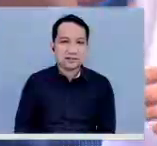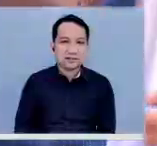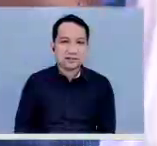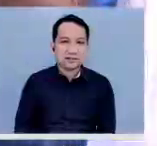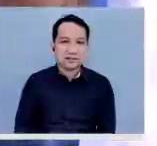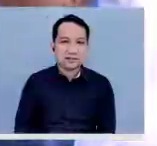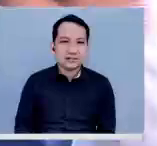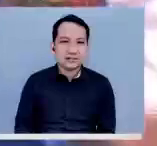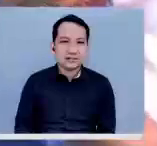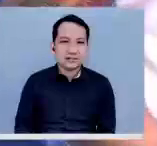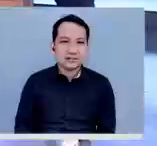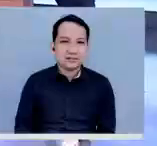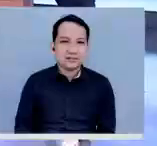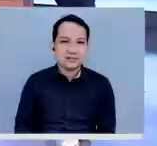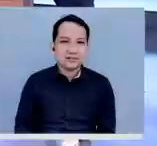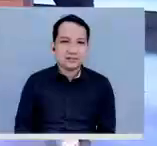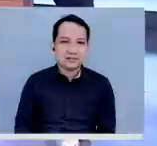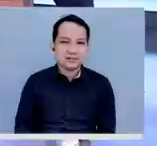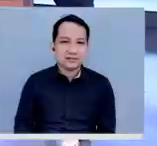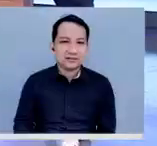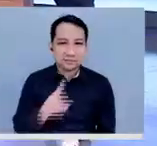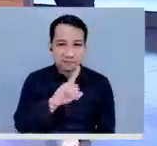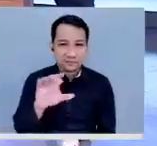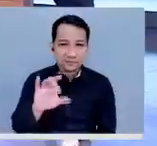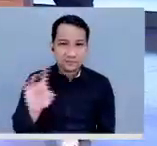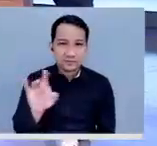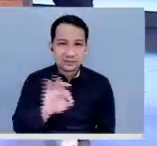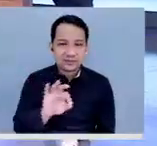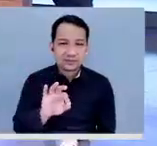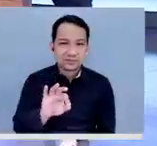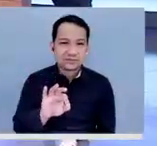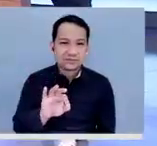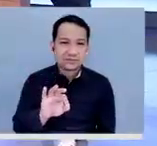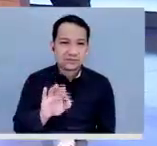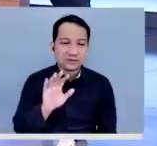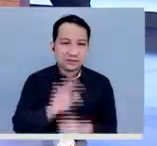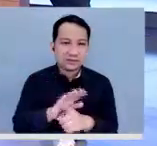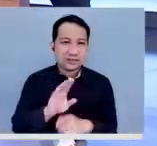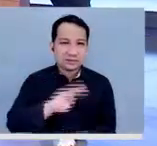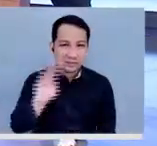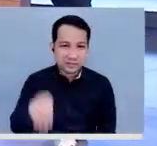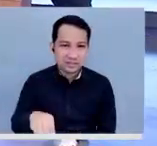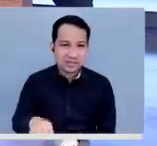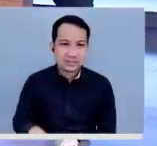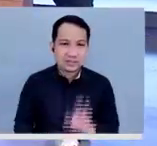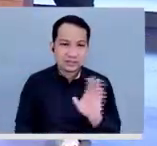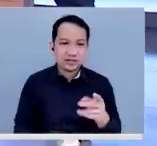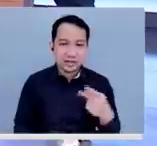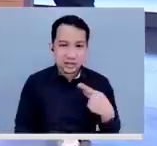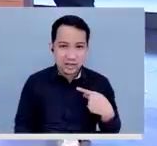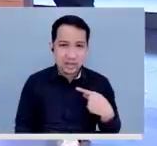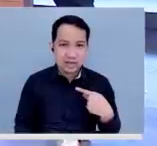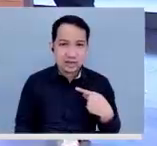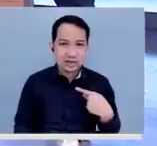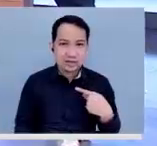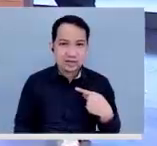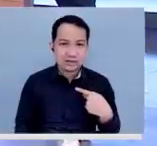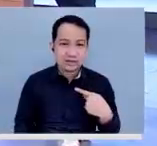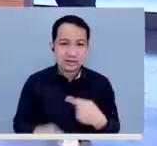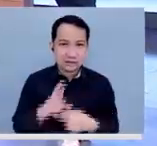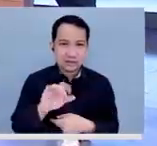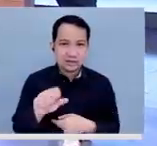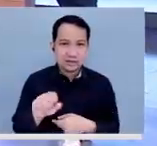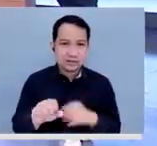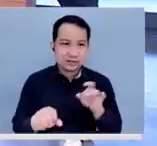mo pa ba, yung Chester? Cheapest po namin is 189. Ayun po yung Manila. Okay. And then range mo na 189